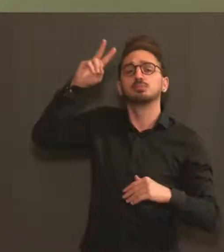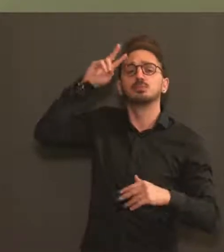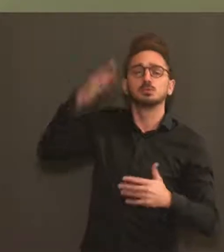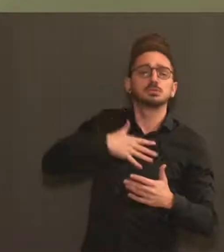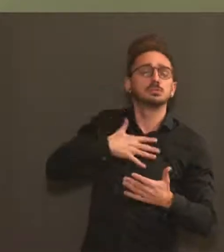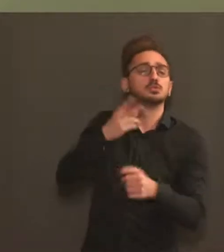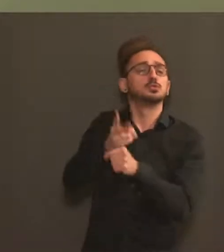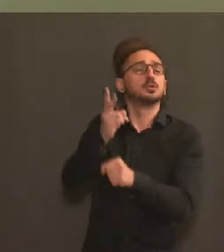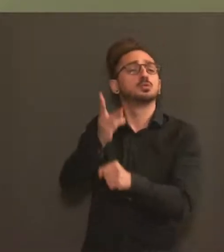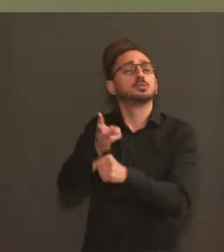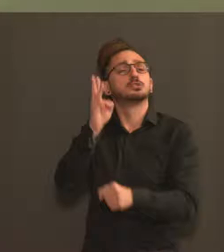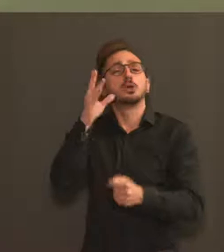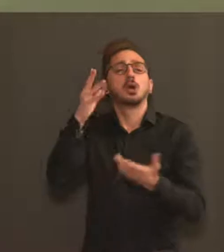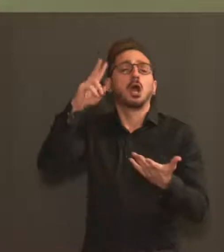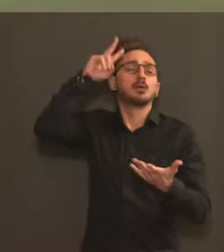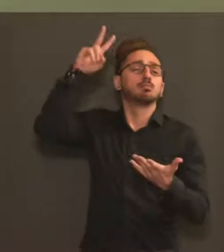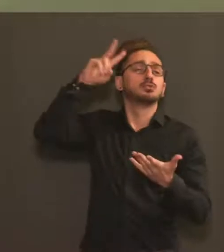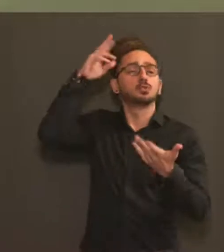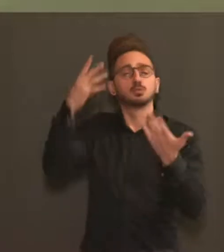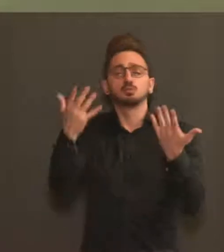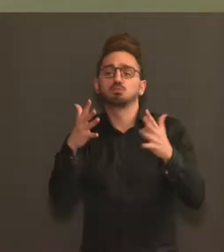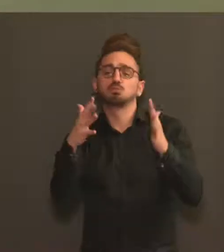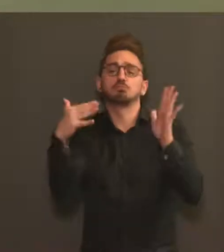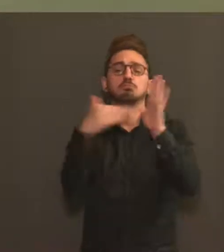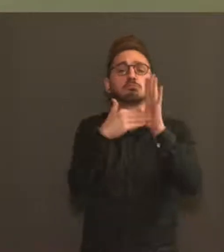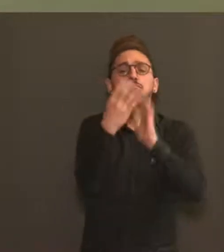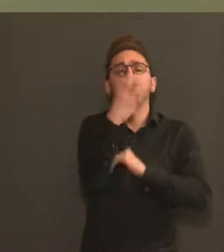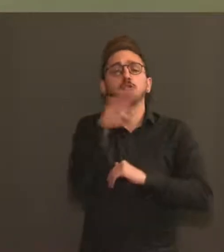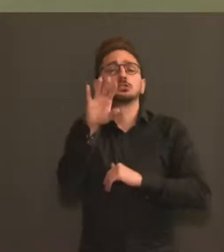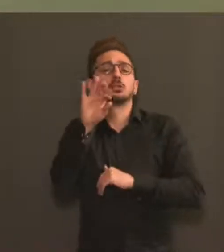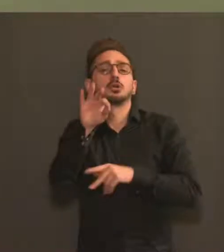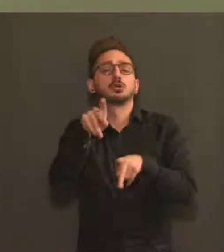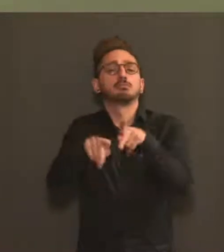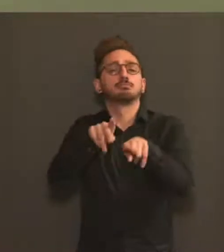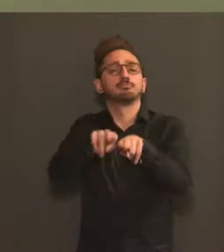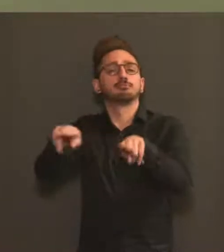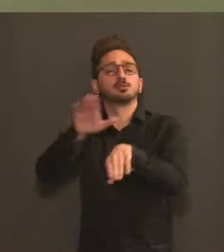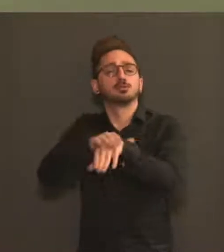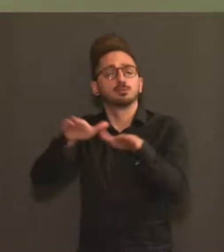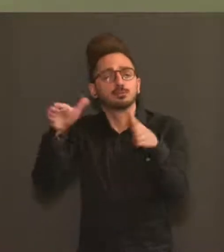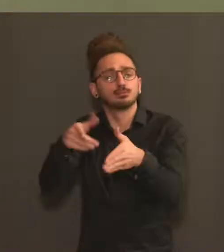que durant ces dernières semaines, ce chiffre fluctue autour de 1700.